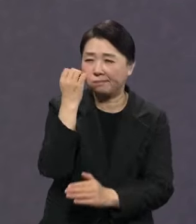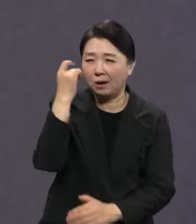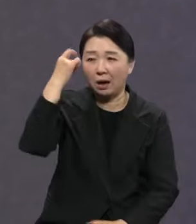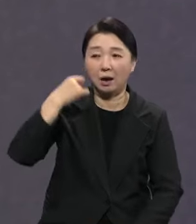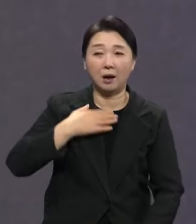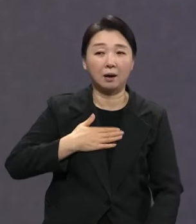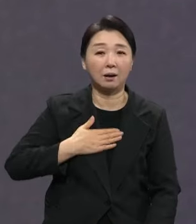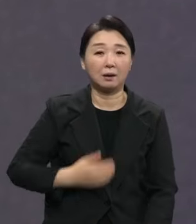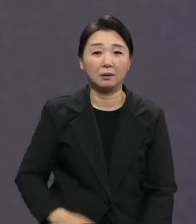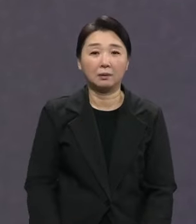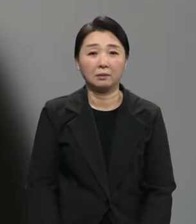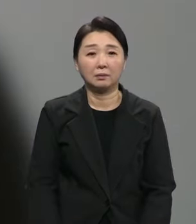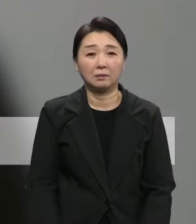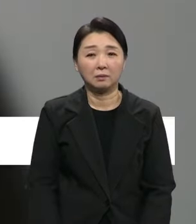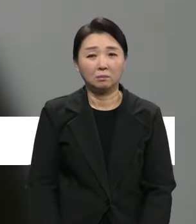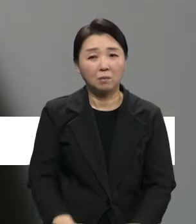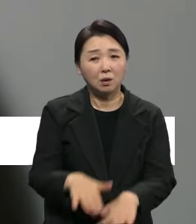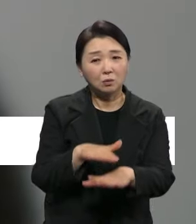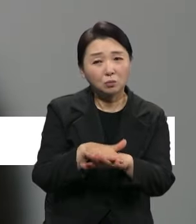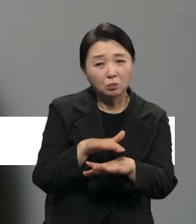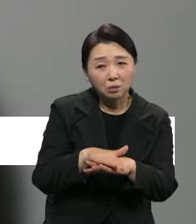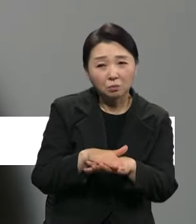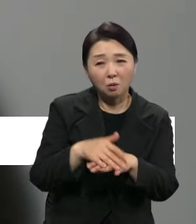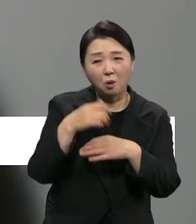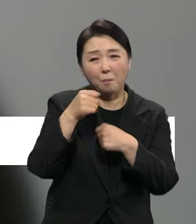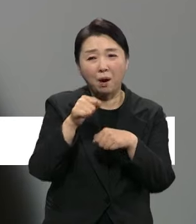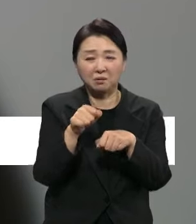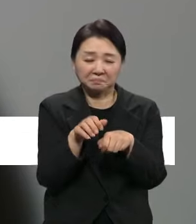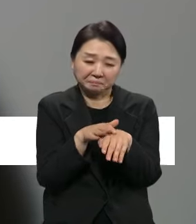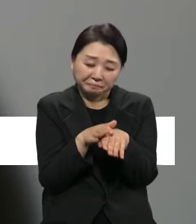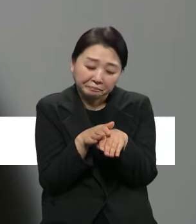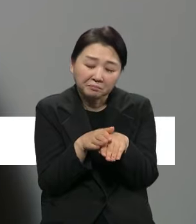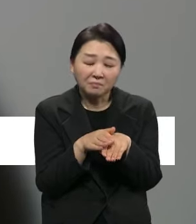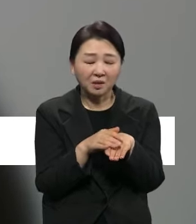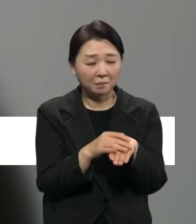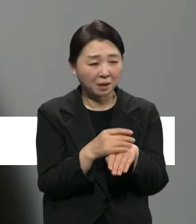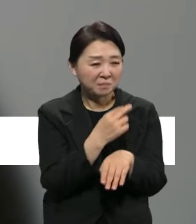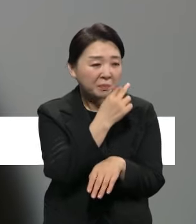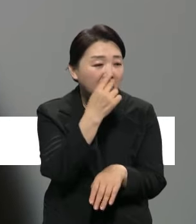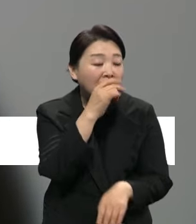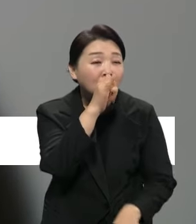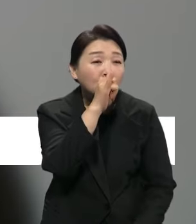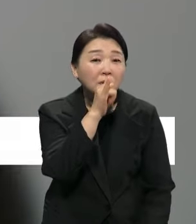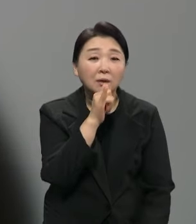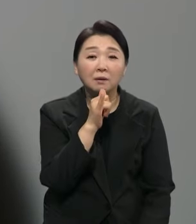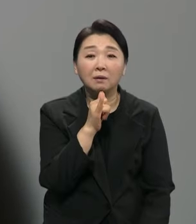했습니다. 막 손을 잡고 뭐 발에 비린다든지 막 체취가 좋다.